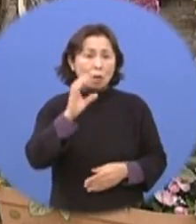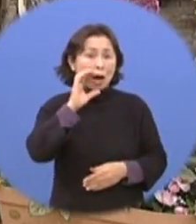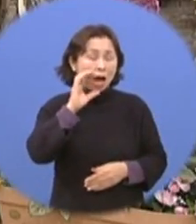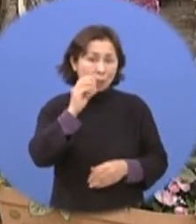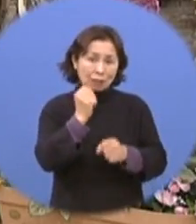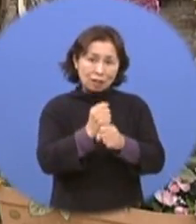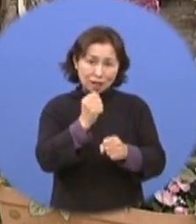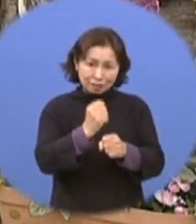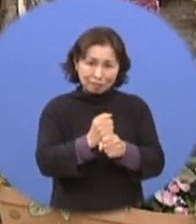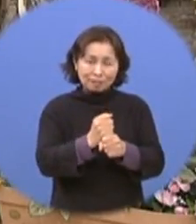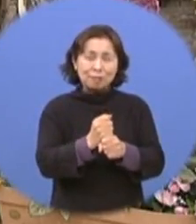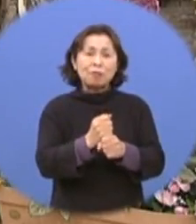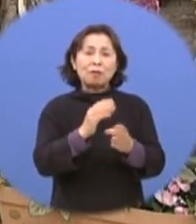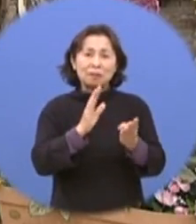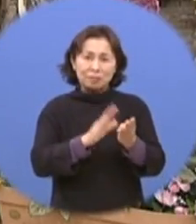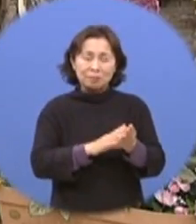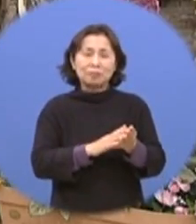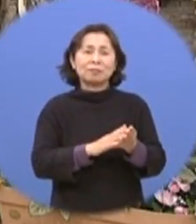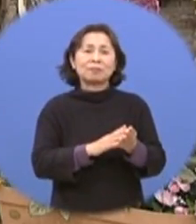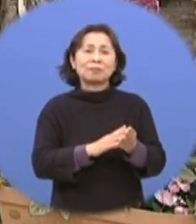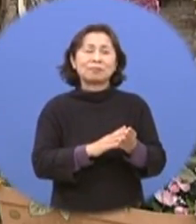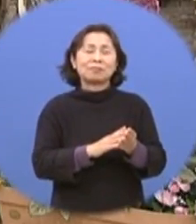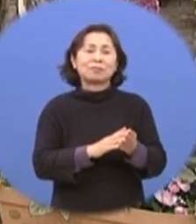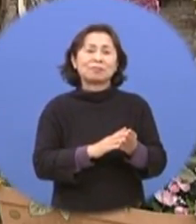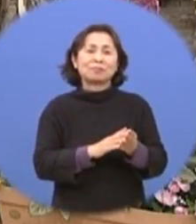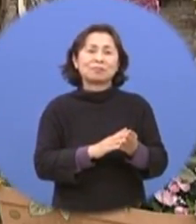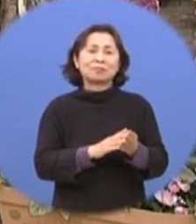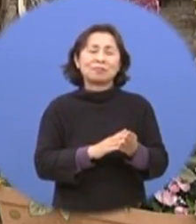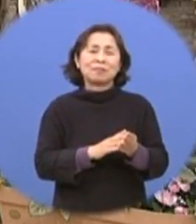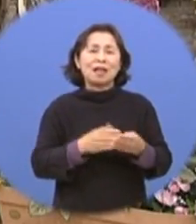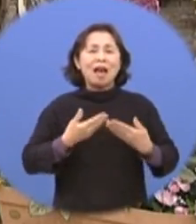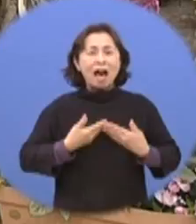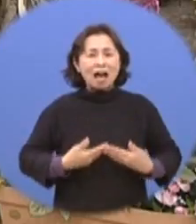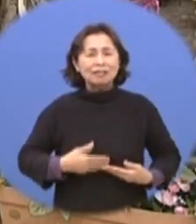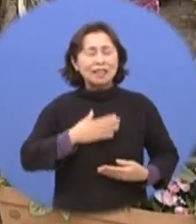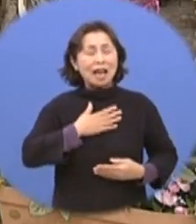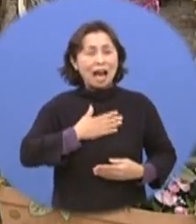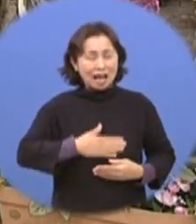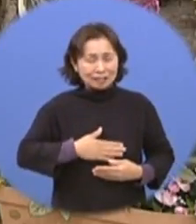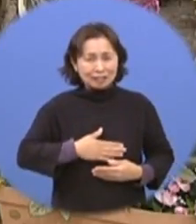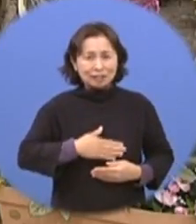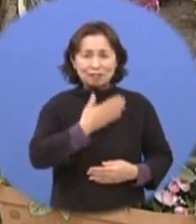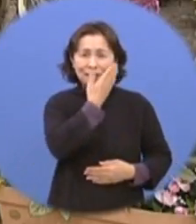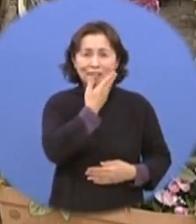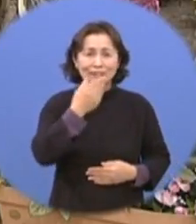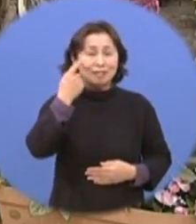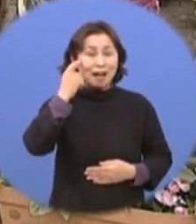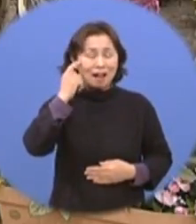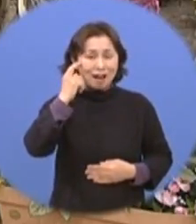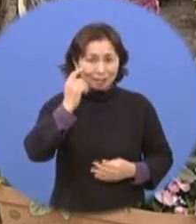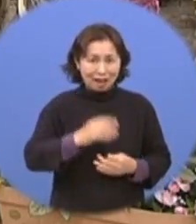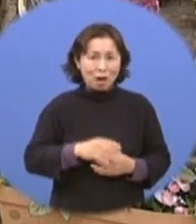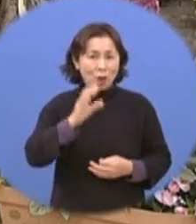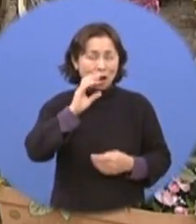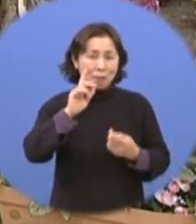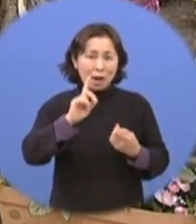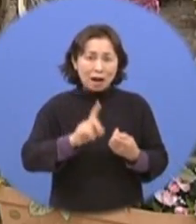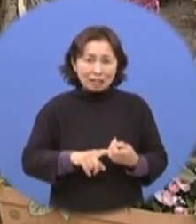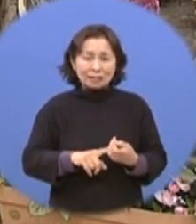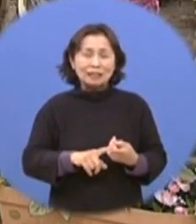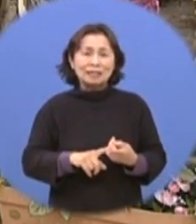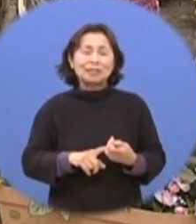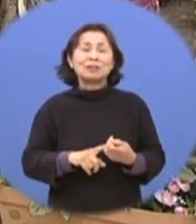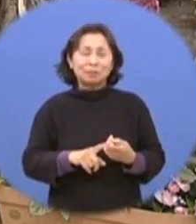生産製造されたものそして安全安心を重視したもの和歌山らしさ